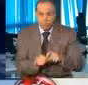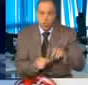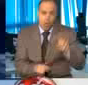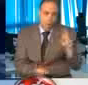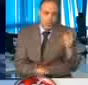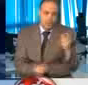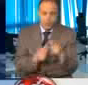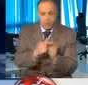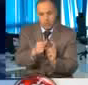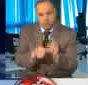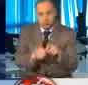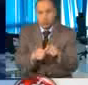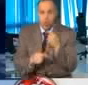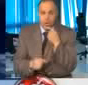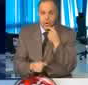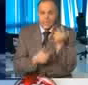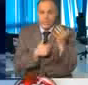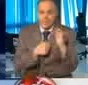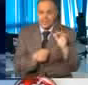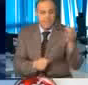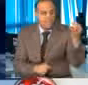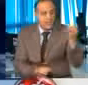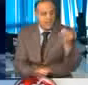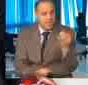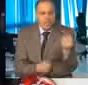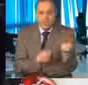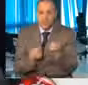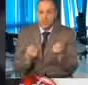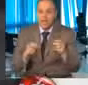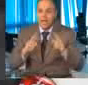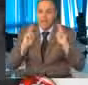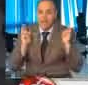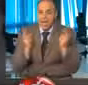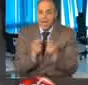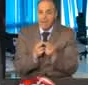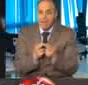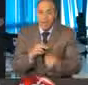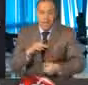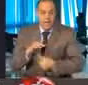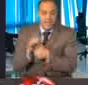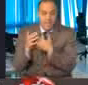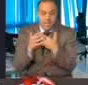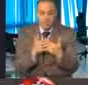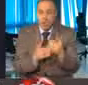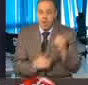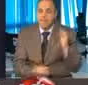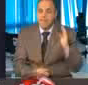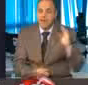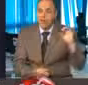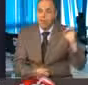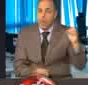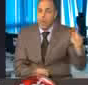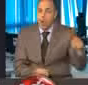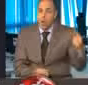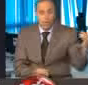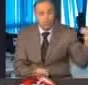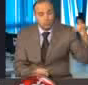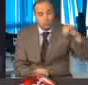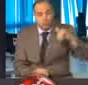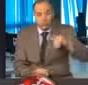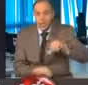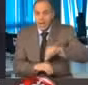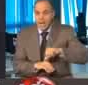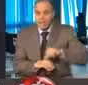21 دولة تمثل 60% من التجارة العالمية. وكان الرئيس الأمريكي باراك أوباما من أول الوافدين إلى